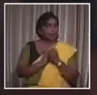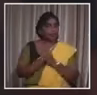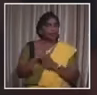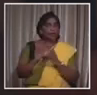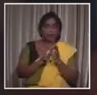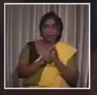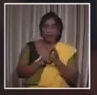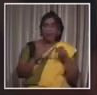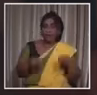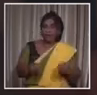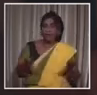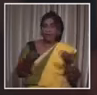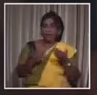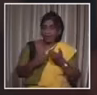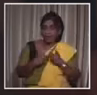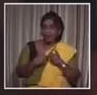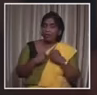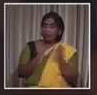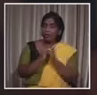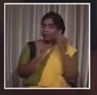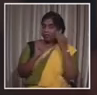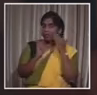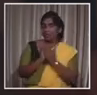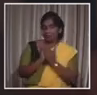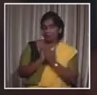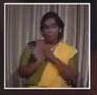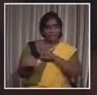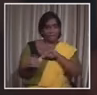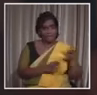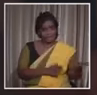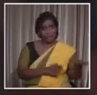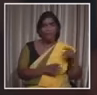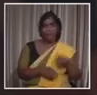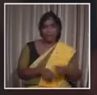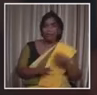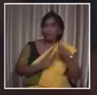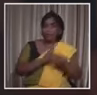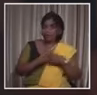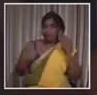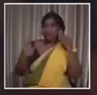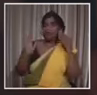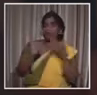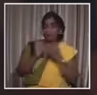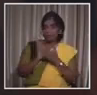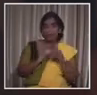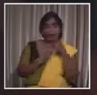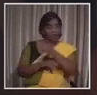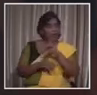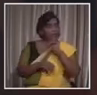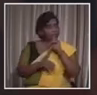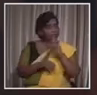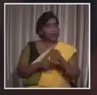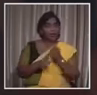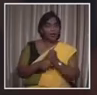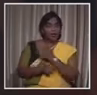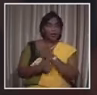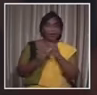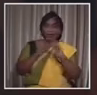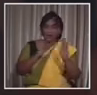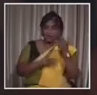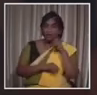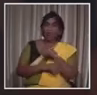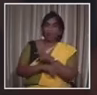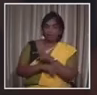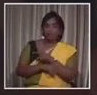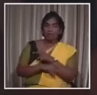හින්දා අපි අපේ කාරණා කරු කතානායකතුමනි පැත්තක තියලා මේ රටේ කාරණේ. දැන් ඔබතුමා කිව්වා ගෝඨාගෝගම කියලා